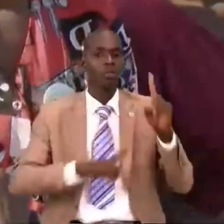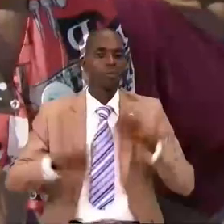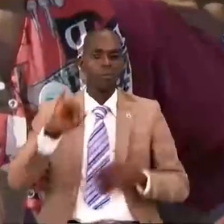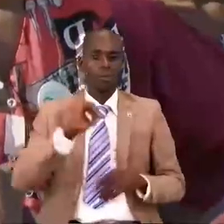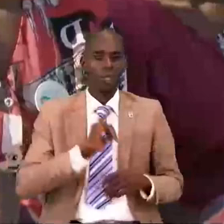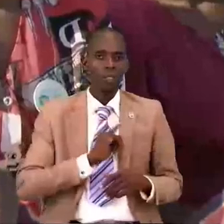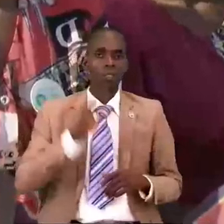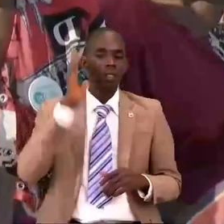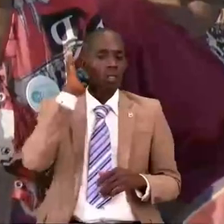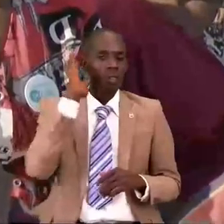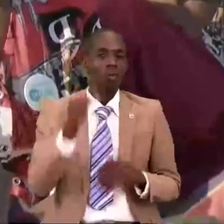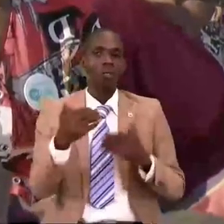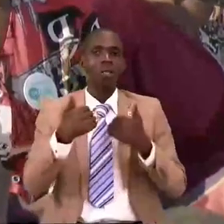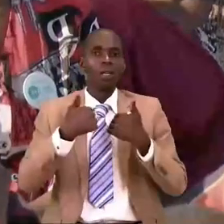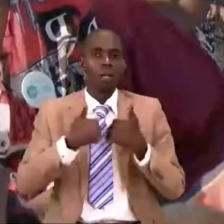C'est quoi le bon succès?